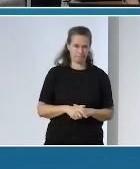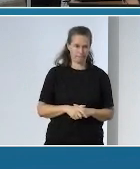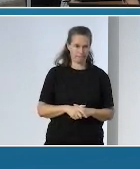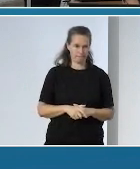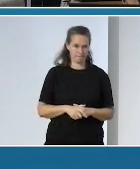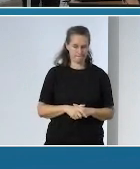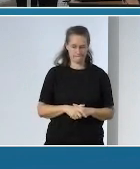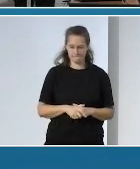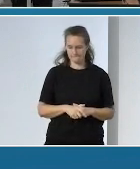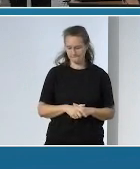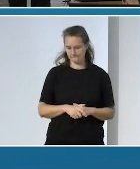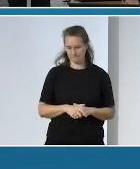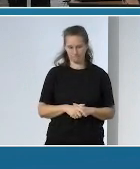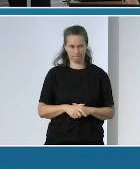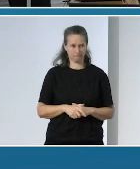Ah oui.